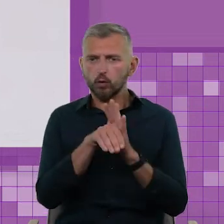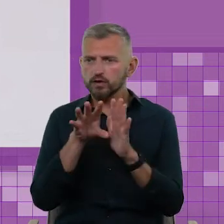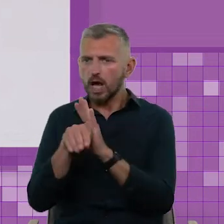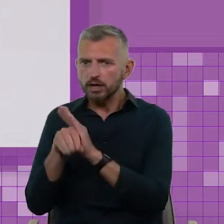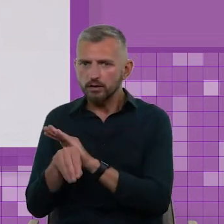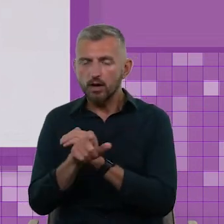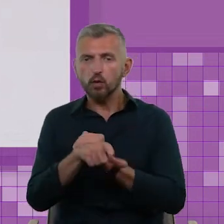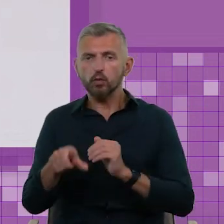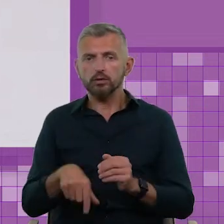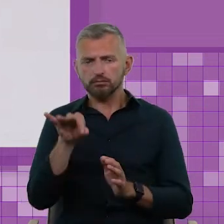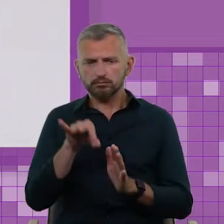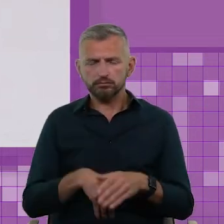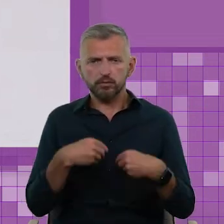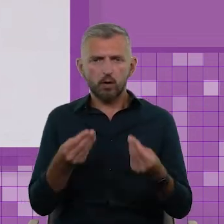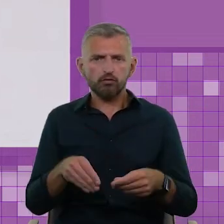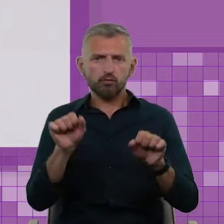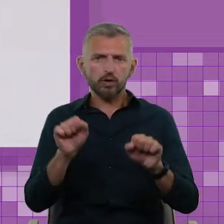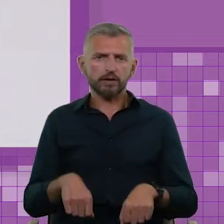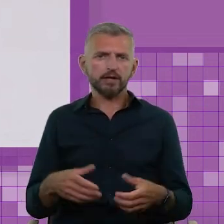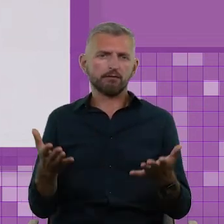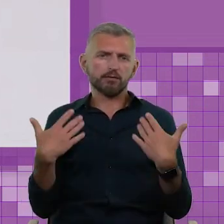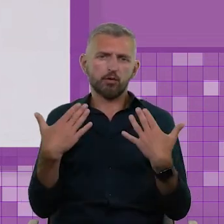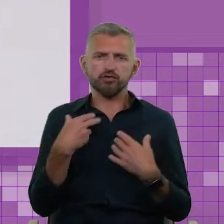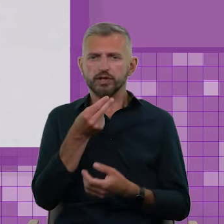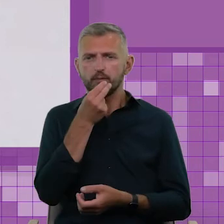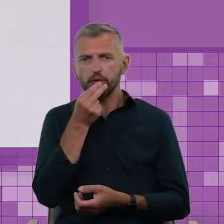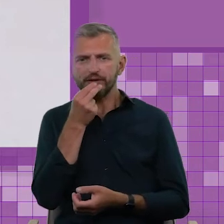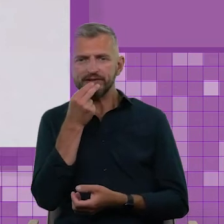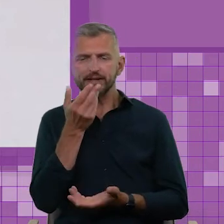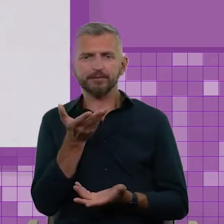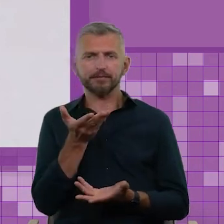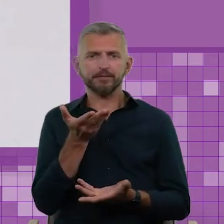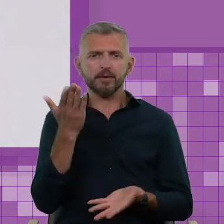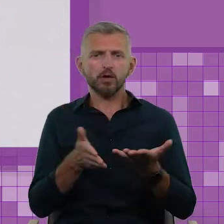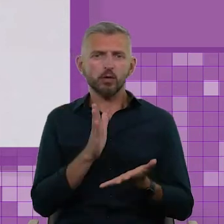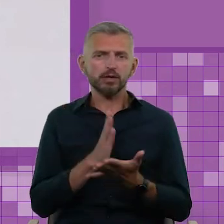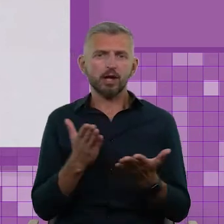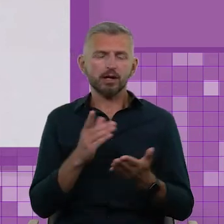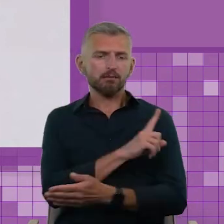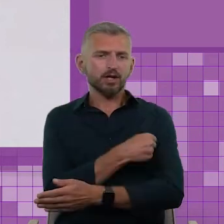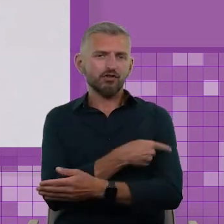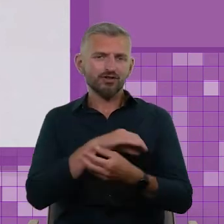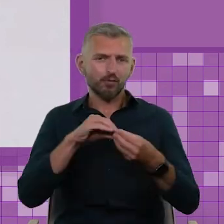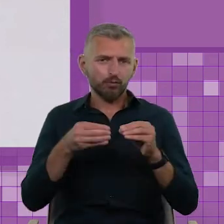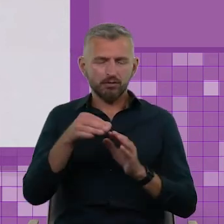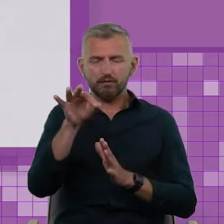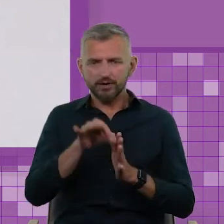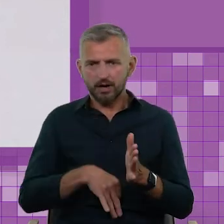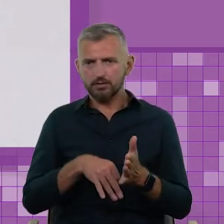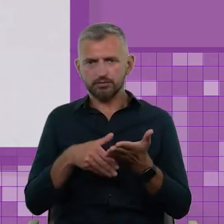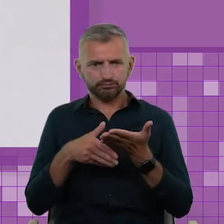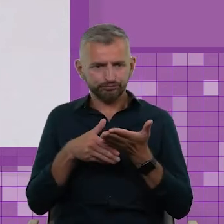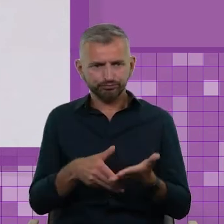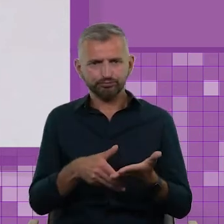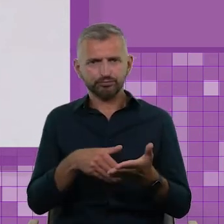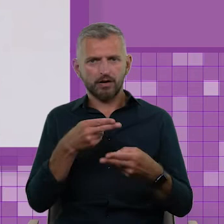людям дають можливість відпочити, поїсти. Якщо є якісь медичні проблеми, відразу на вокзалі